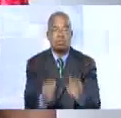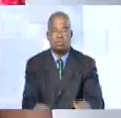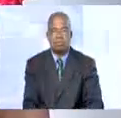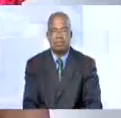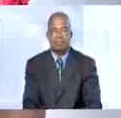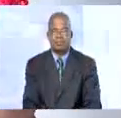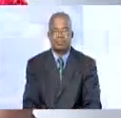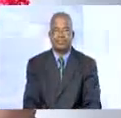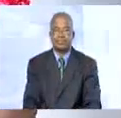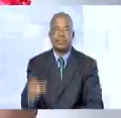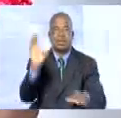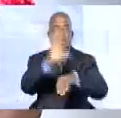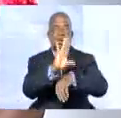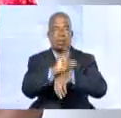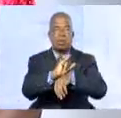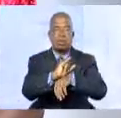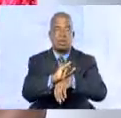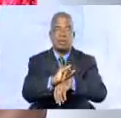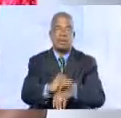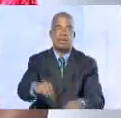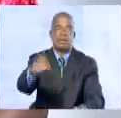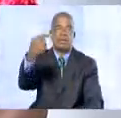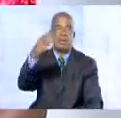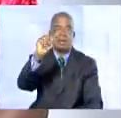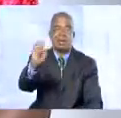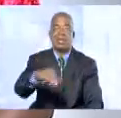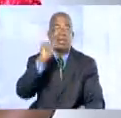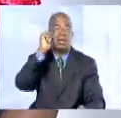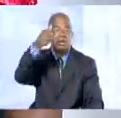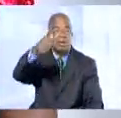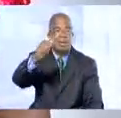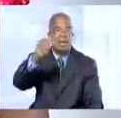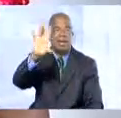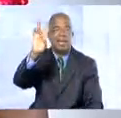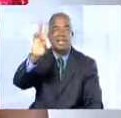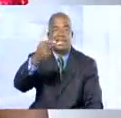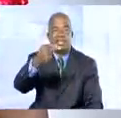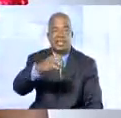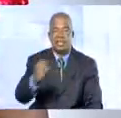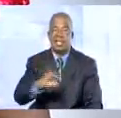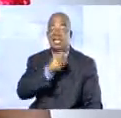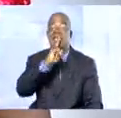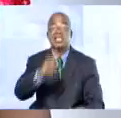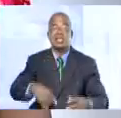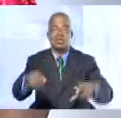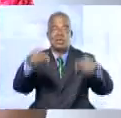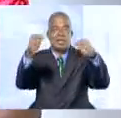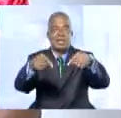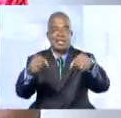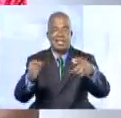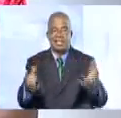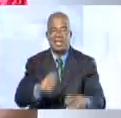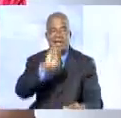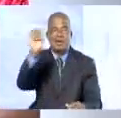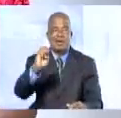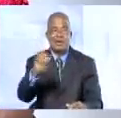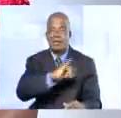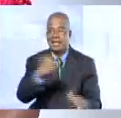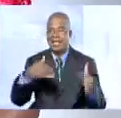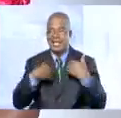Côte d'Ivoire-Gambie, c'est donc demain à 17h au stade Félix Houphouët-Boigny. Les Gambiens sont à Abidjan depuis mercredi. Une séance d'entraînement et